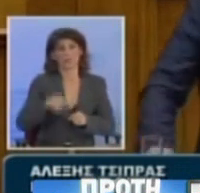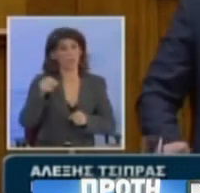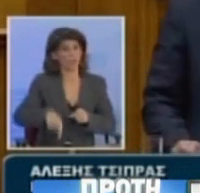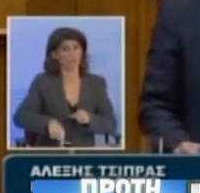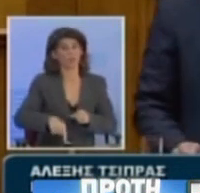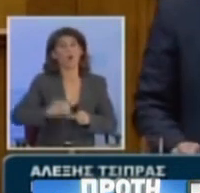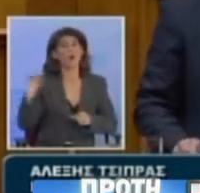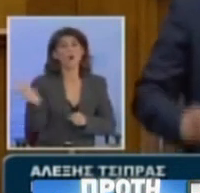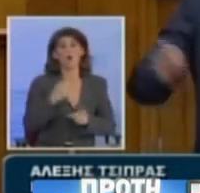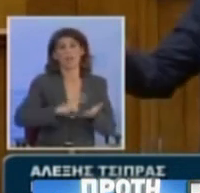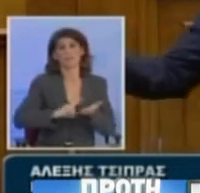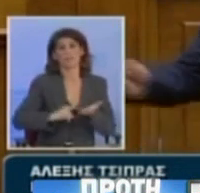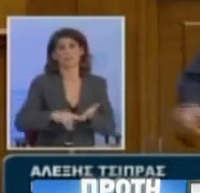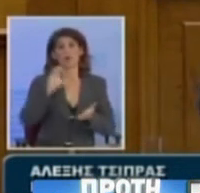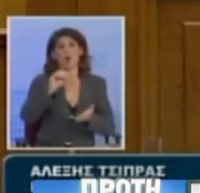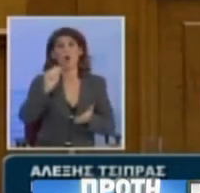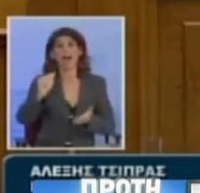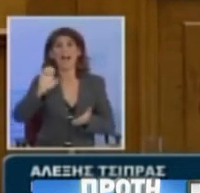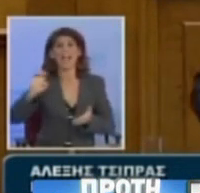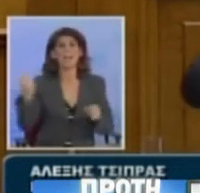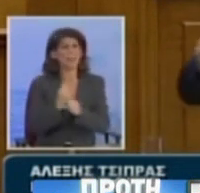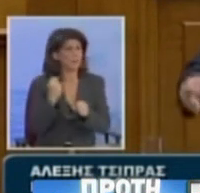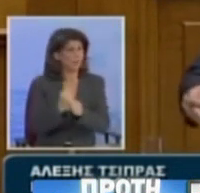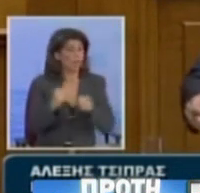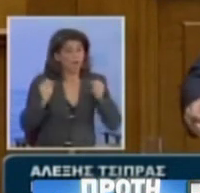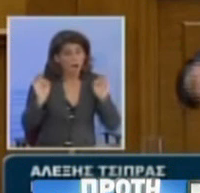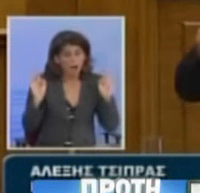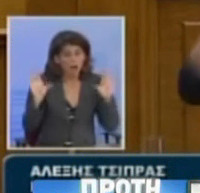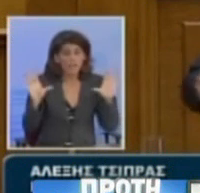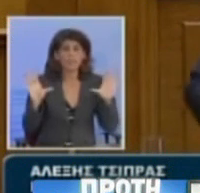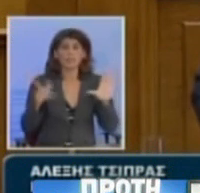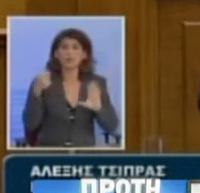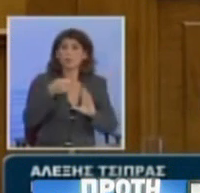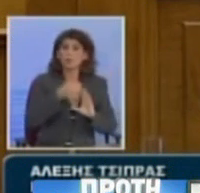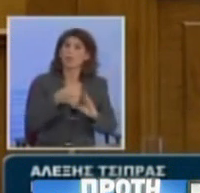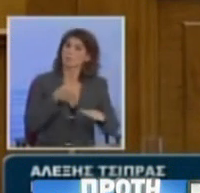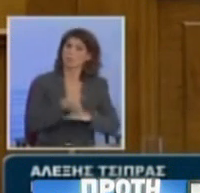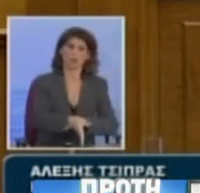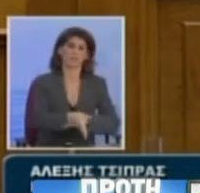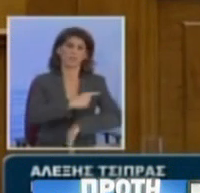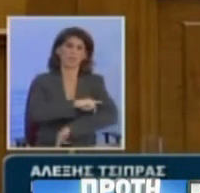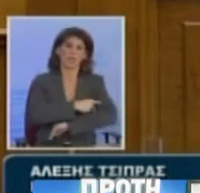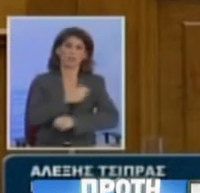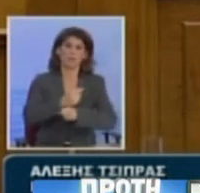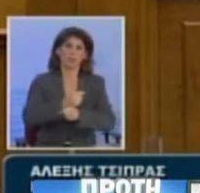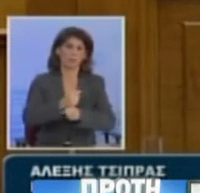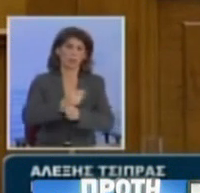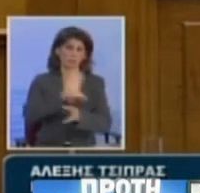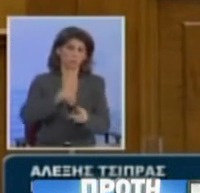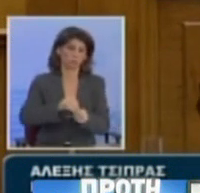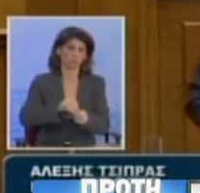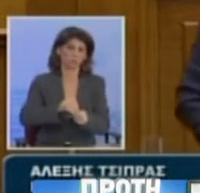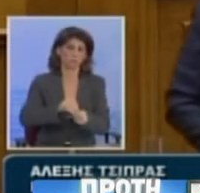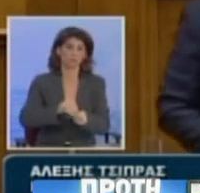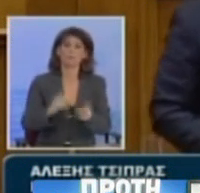ασφαλισμένοι στον ΟΑΕ, ανεξάρτητα από τις οφειλές τους, θα έχουν πρόσβαση στην ιατροφαρμακευτική περίθαλψη. Και σε ό,τι